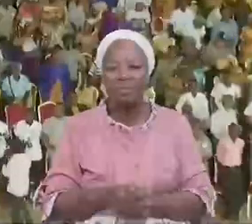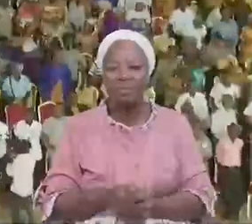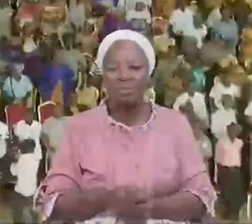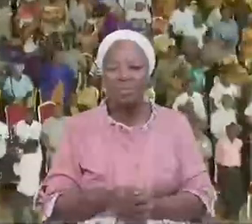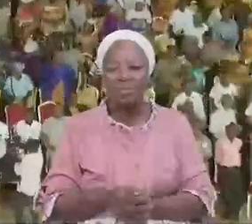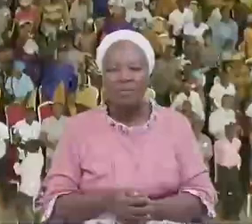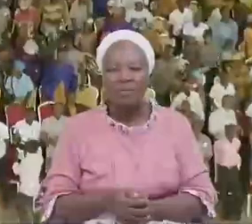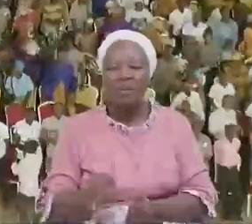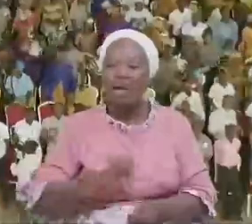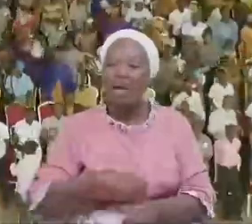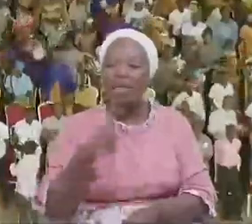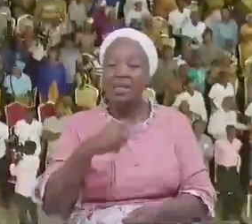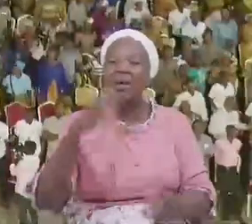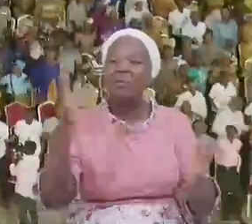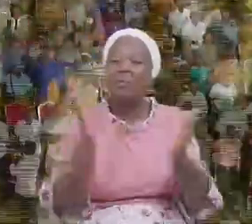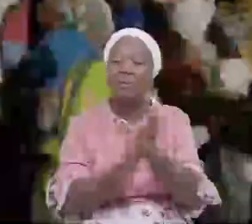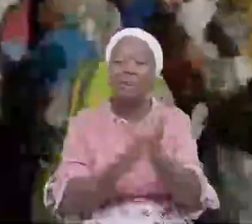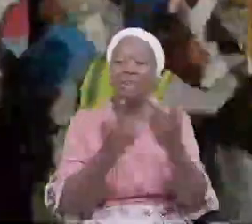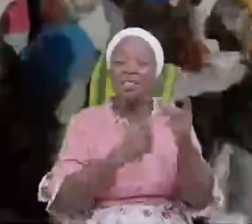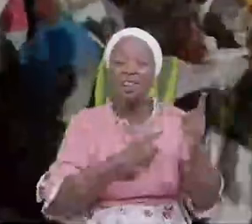Je dis gloire à Dieu.